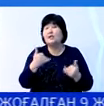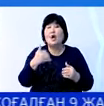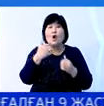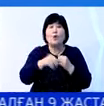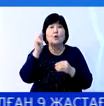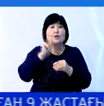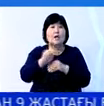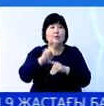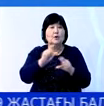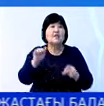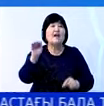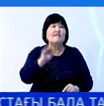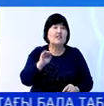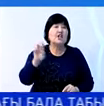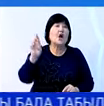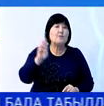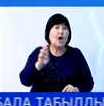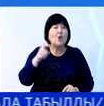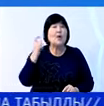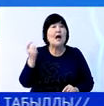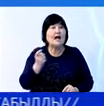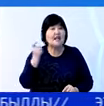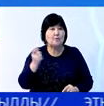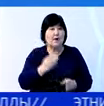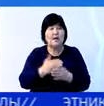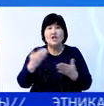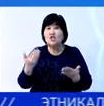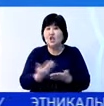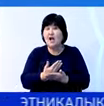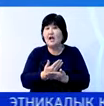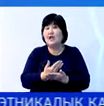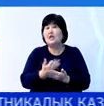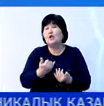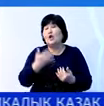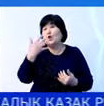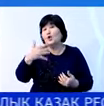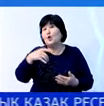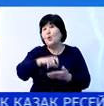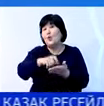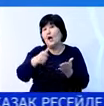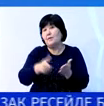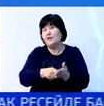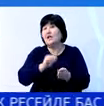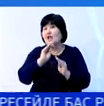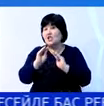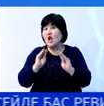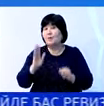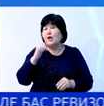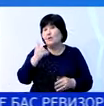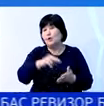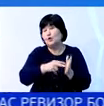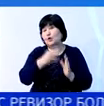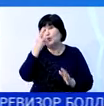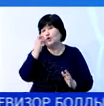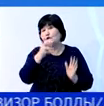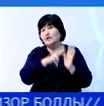беру ұйымдарында физика, биология, химия бағытында жаңа пәндік 50 кабинет жабдықталады. Бұл жобаларға